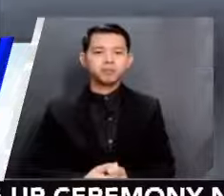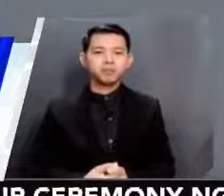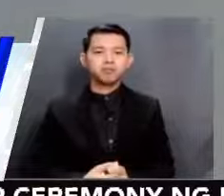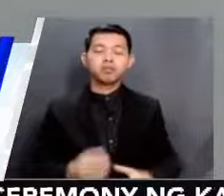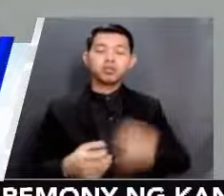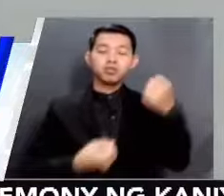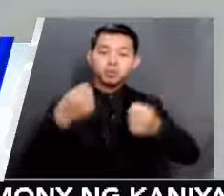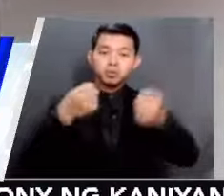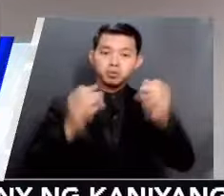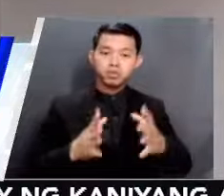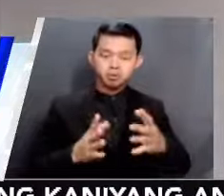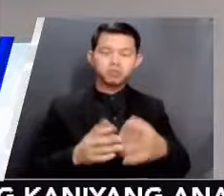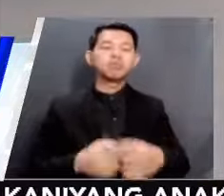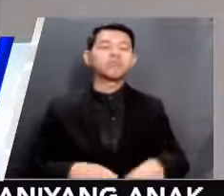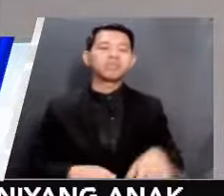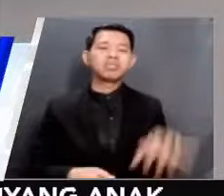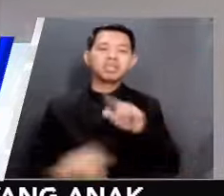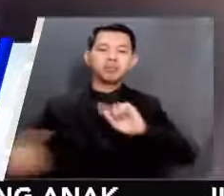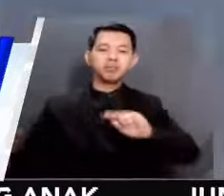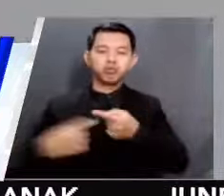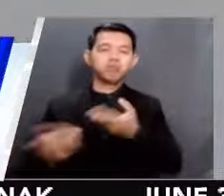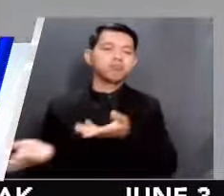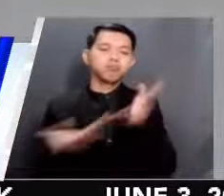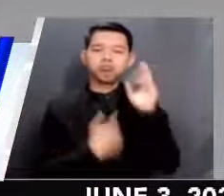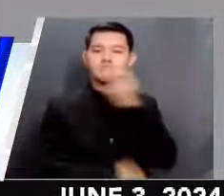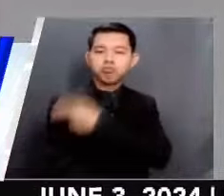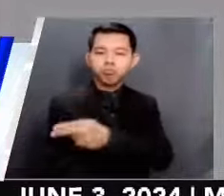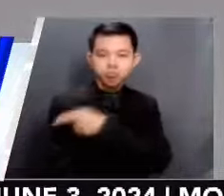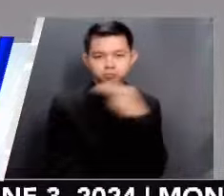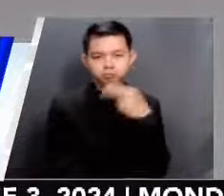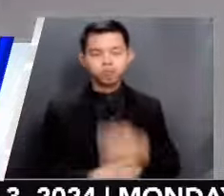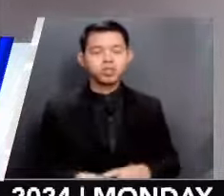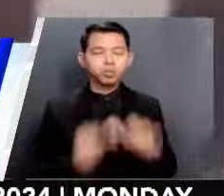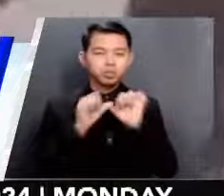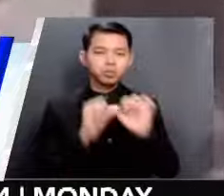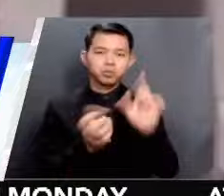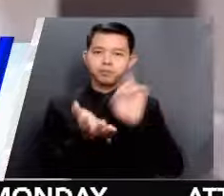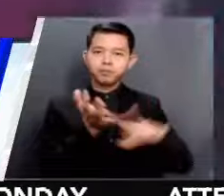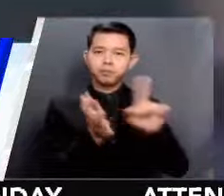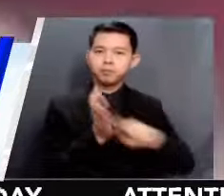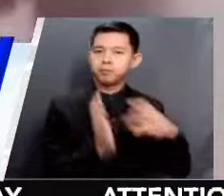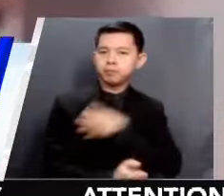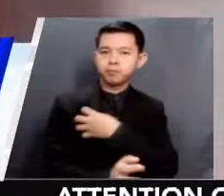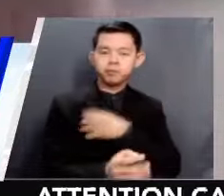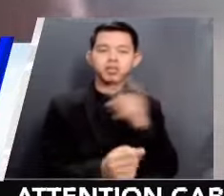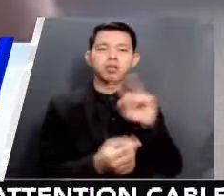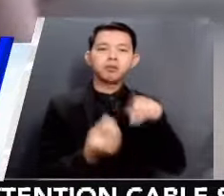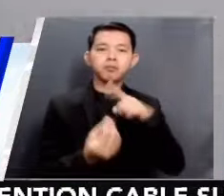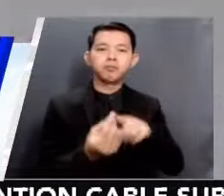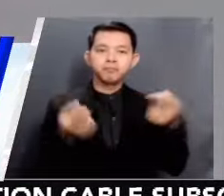agad namang itinakbo sa ospital. Nagpapatuloy pa ang imbestigasyon ng mga otoridad sa insidente. Patuloy naman